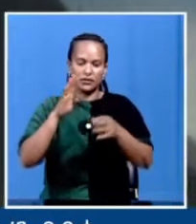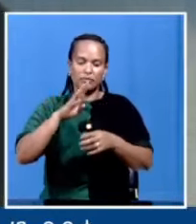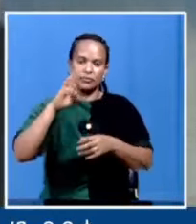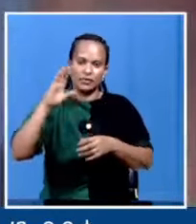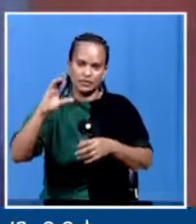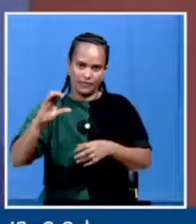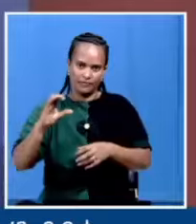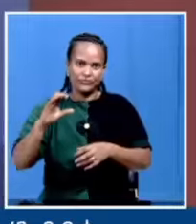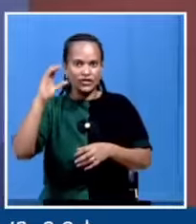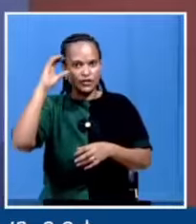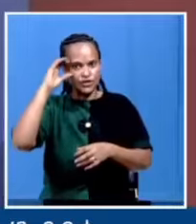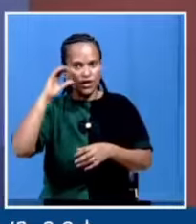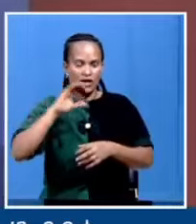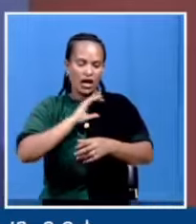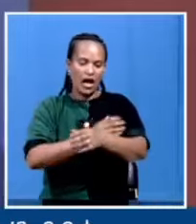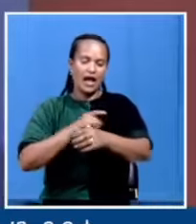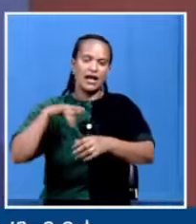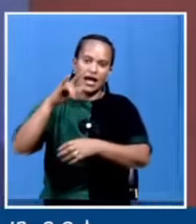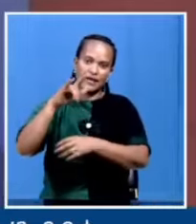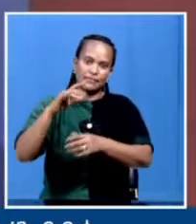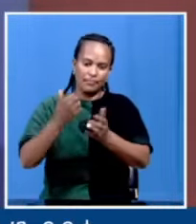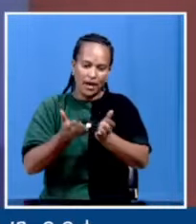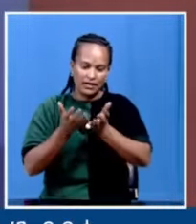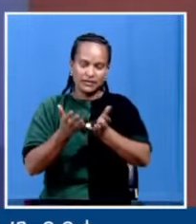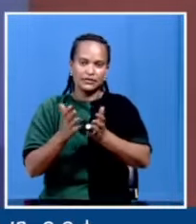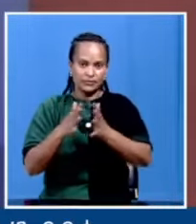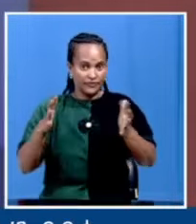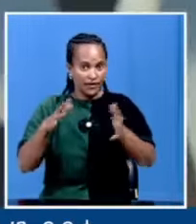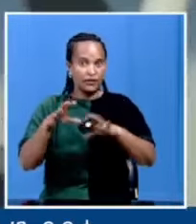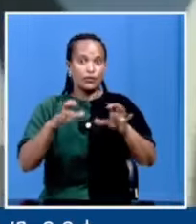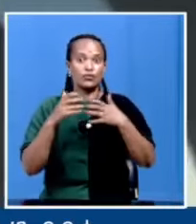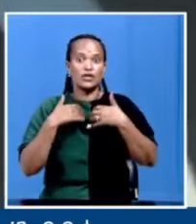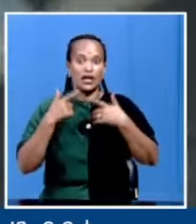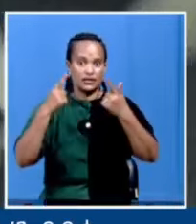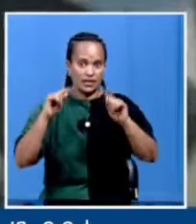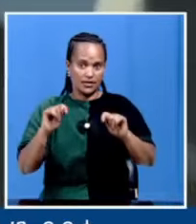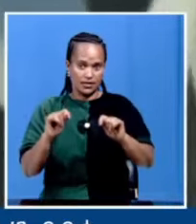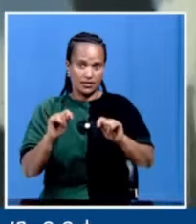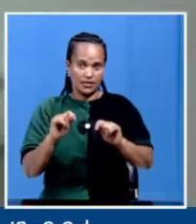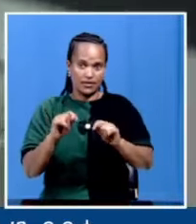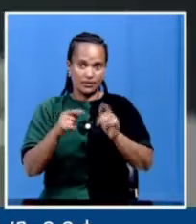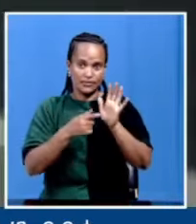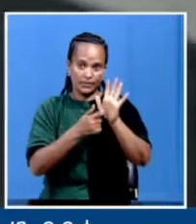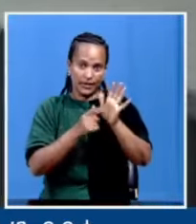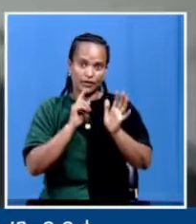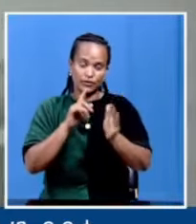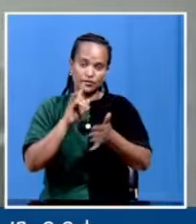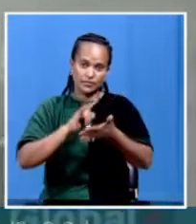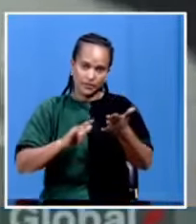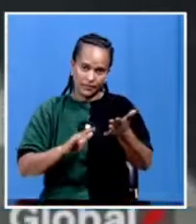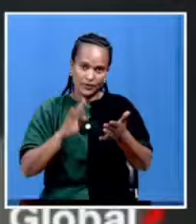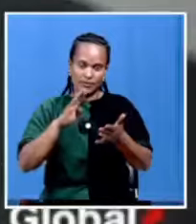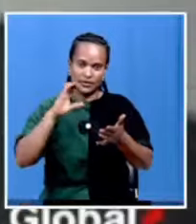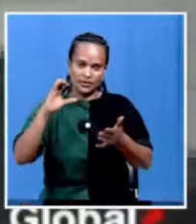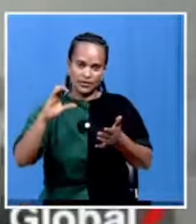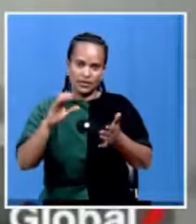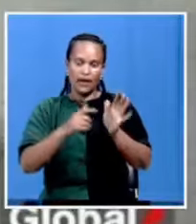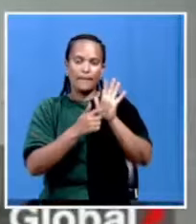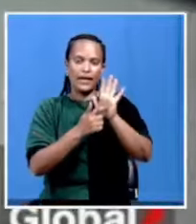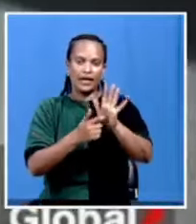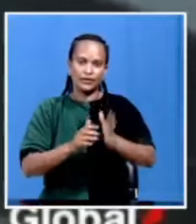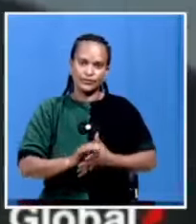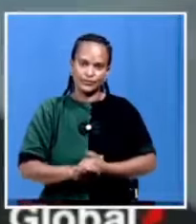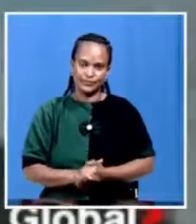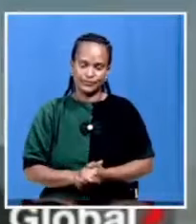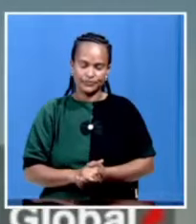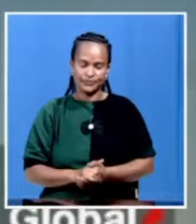ቢቢሲ ቻይና ኃይል ኣየር ባሕራን ኣየራን ንምስፋሕ እትገብሮ ዘላ ጻዕሪ ከም ዘመላኸትዩ ጸብጻብ ቢቢሲ ኣመላኺቱ